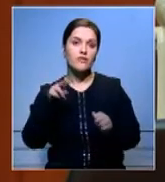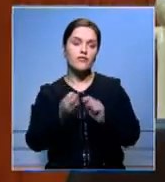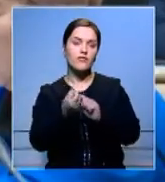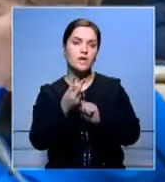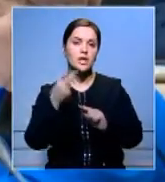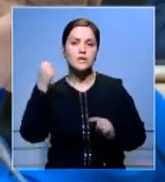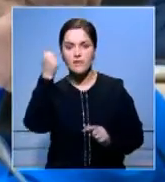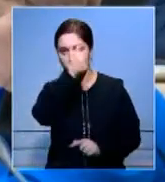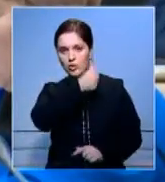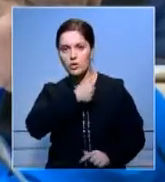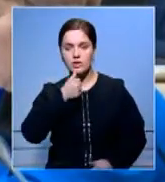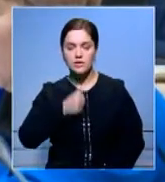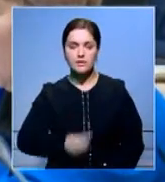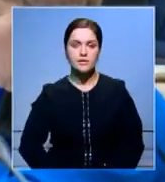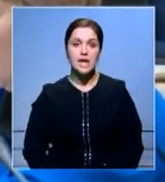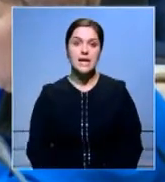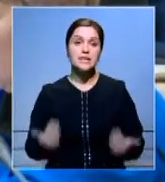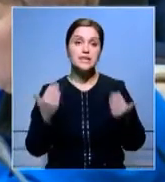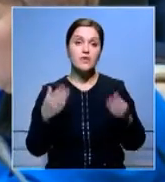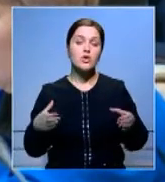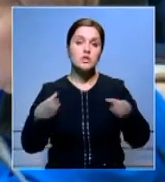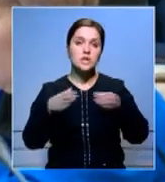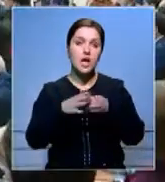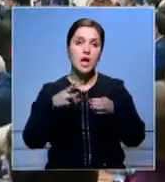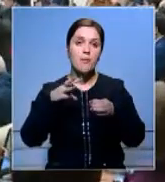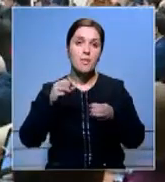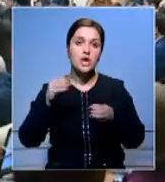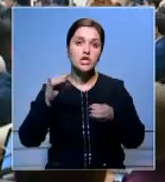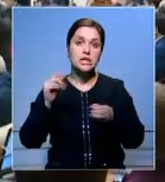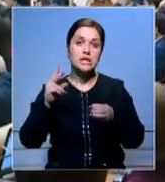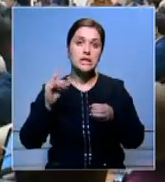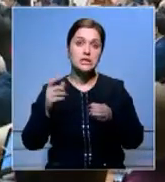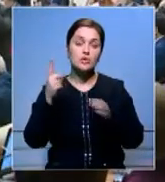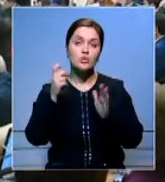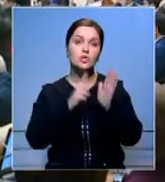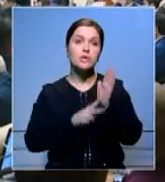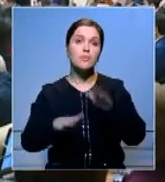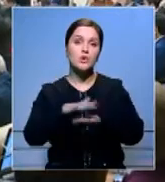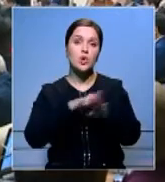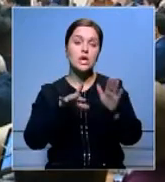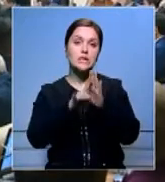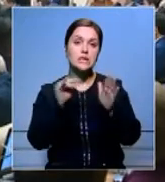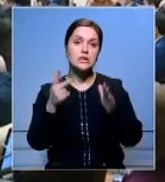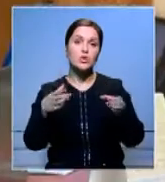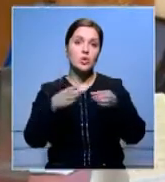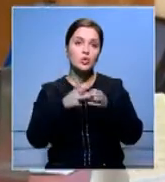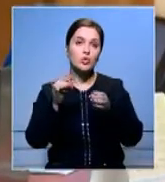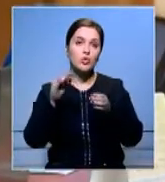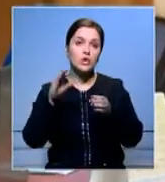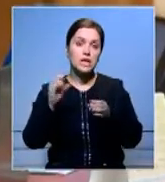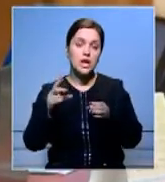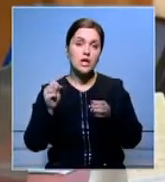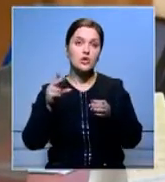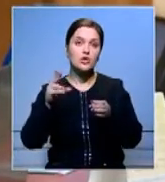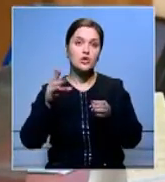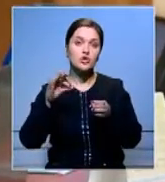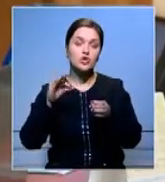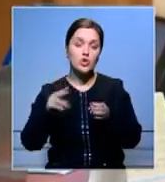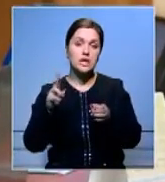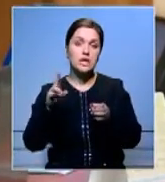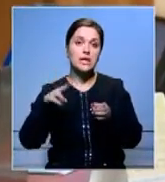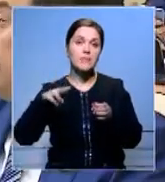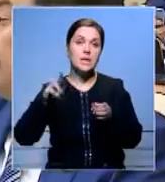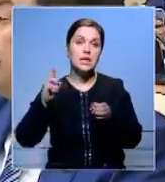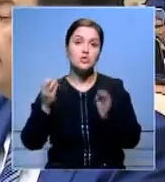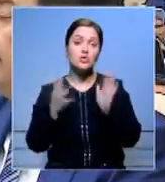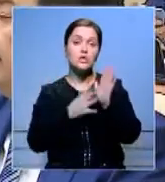2012 года. Сегодня в составе Мажилиса 107 народных избранников из трех фракций – Нур-Отан, Ак-Жол, КНПК. И еще